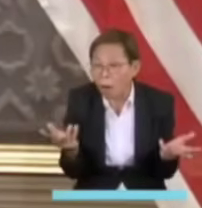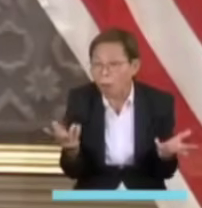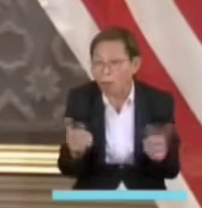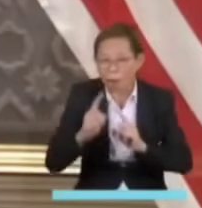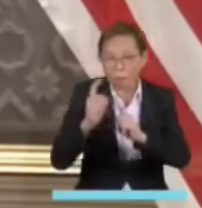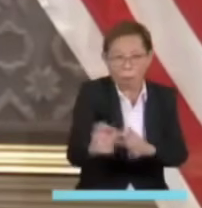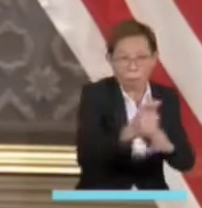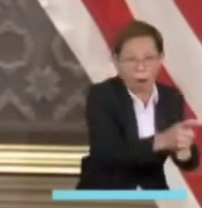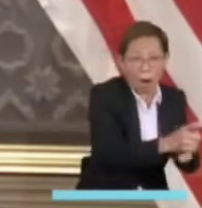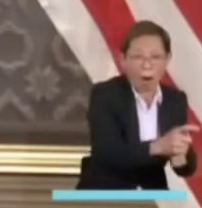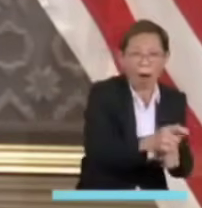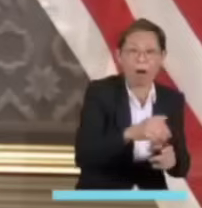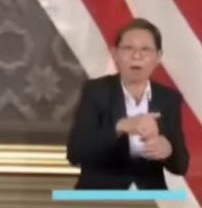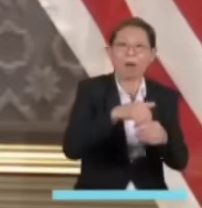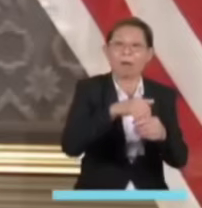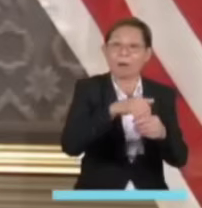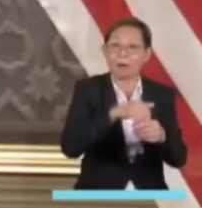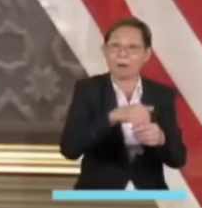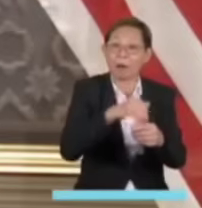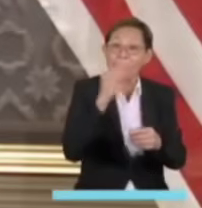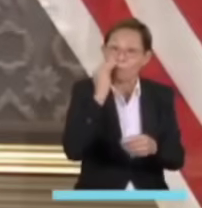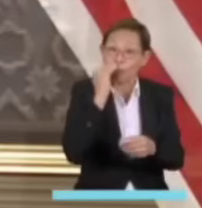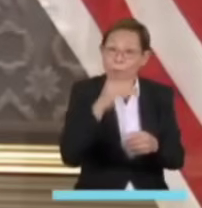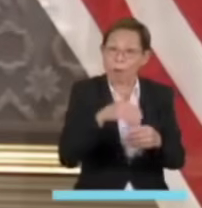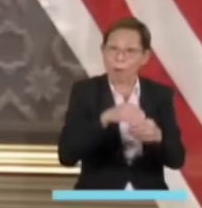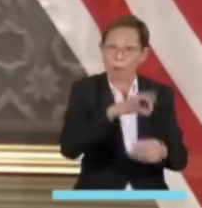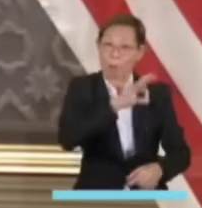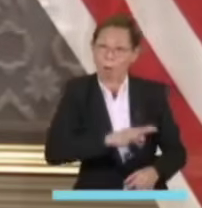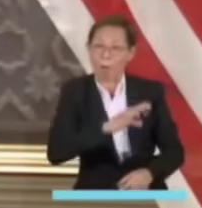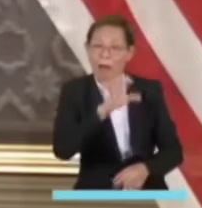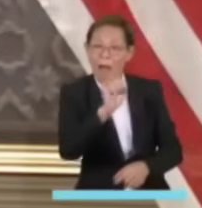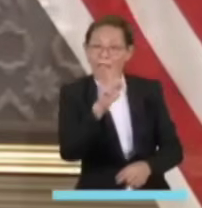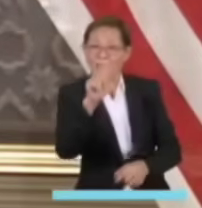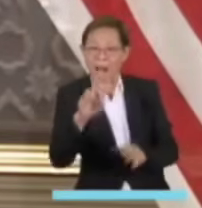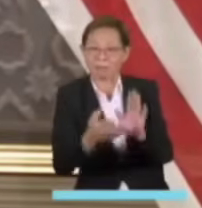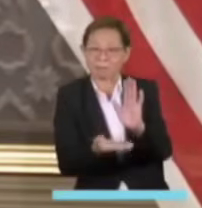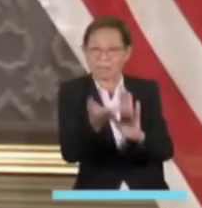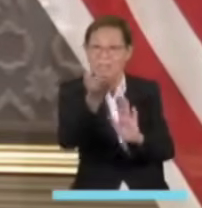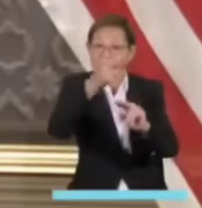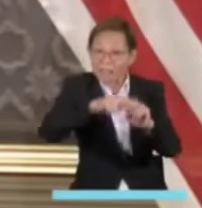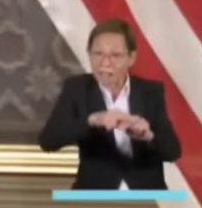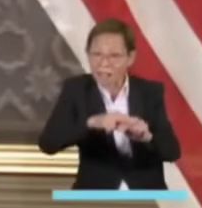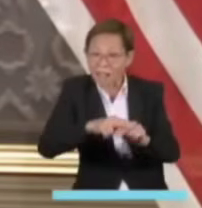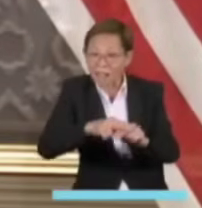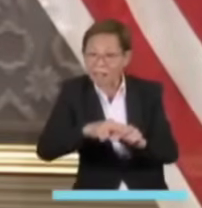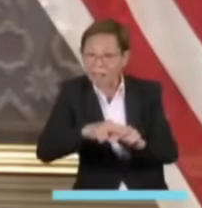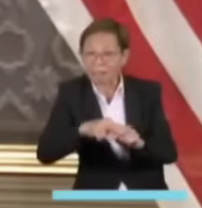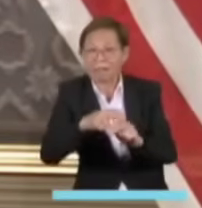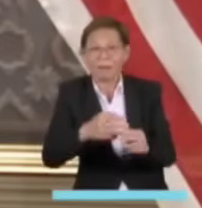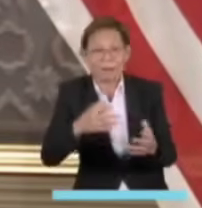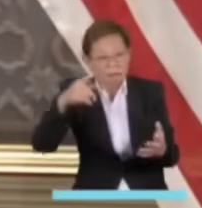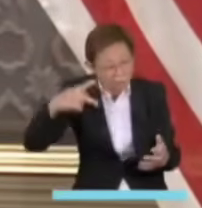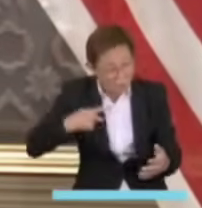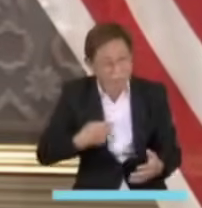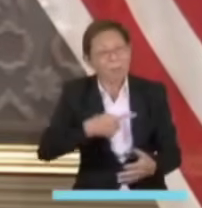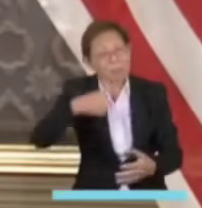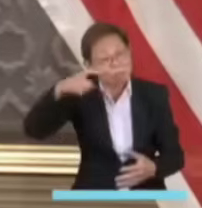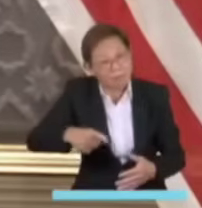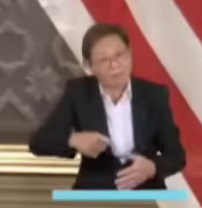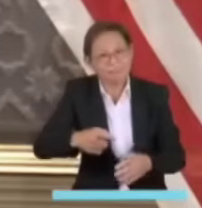faedah STR yang bertambah dan kebajikan nelayan dan pekerja kecil bertambah kalau tidak